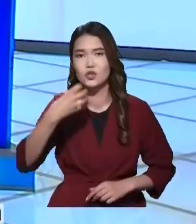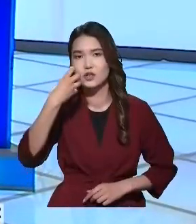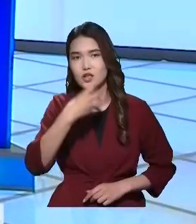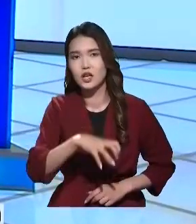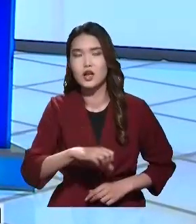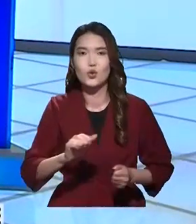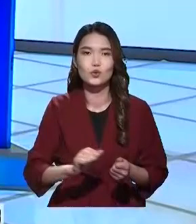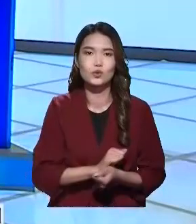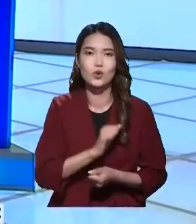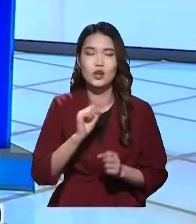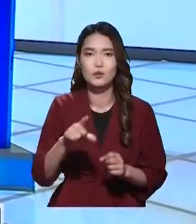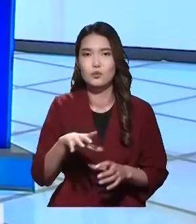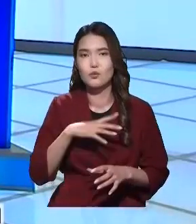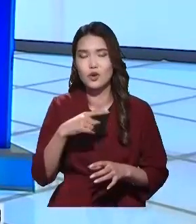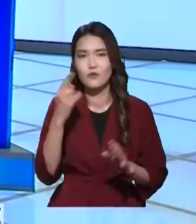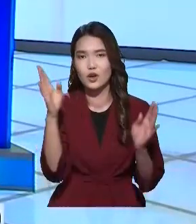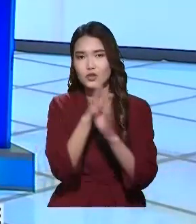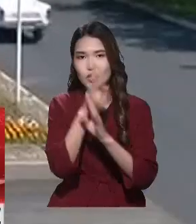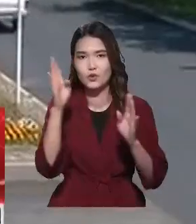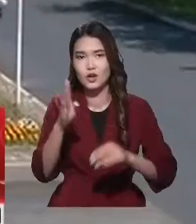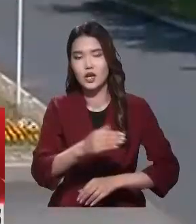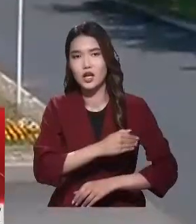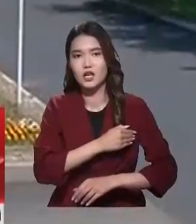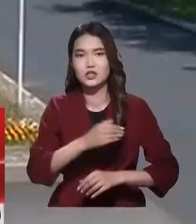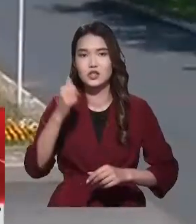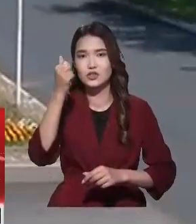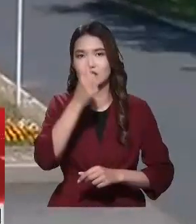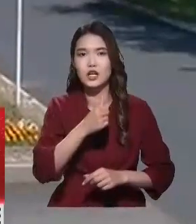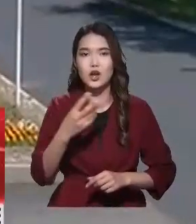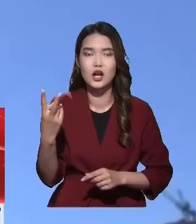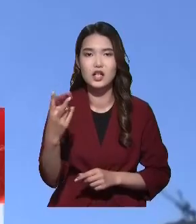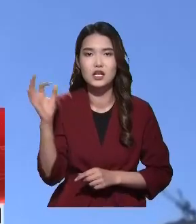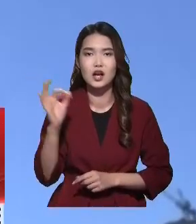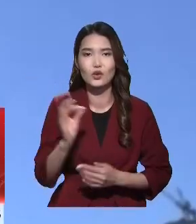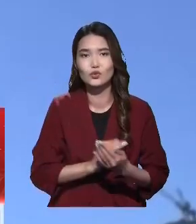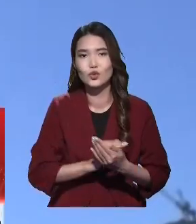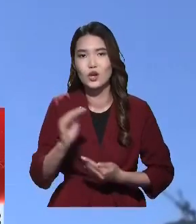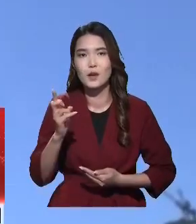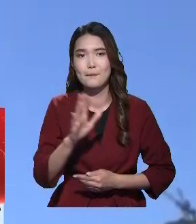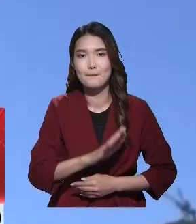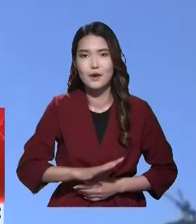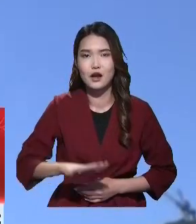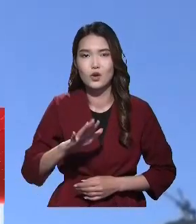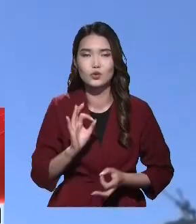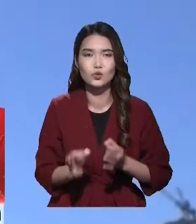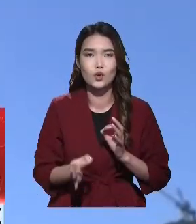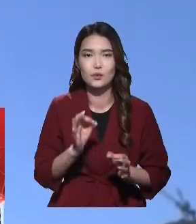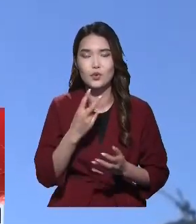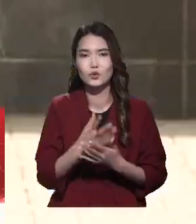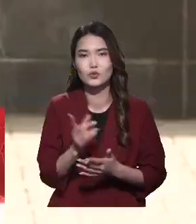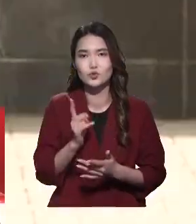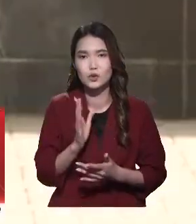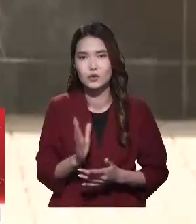әрі құрғақ болады дейді синоптиктер. Ауа температурасы жылдағыдан 2 градусқа жоғары. Тек батыс аймақтарда норма шамасында